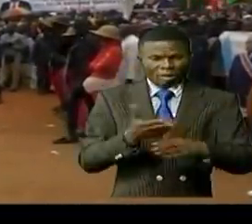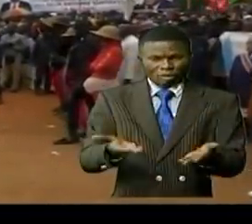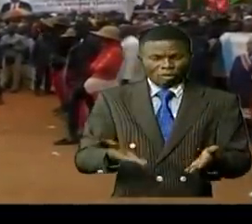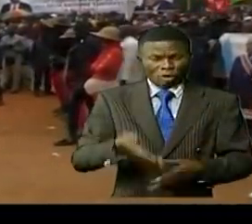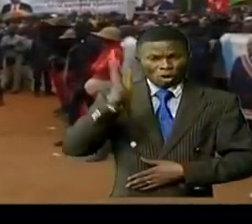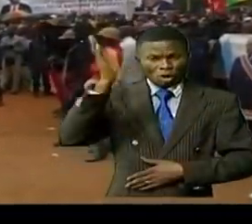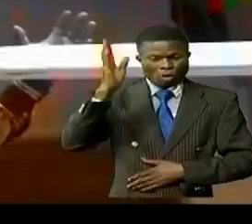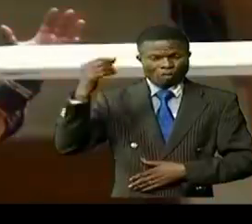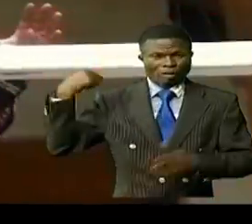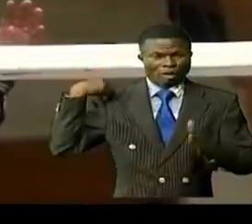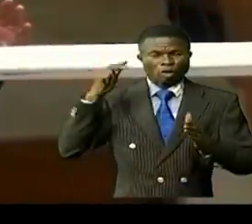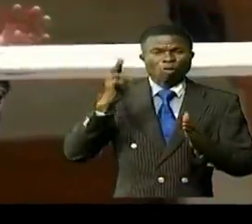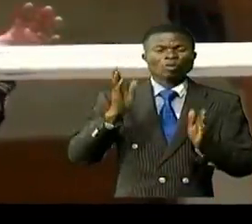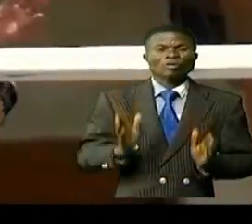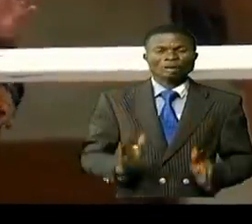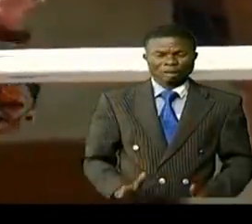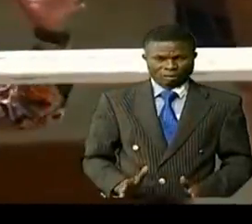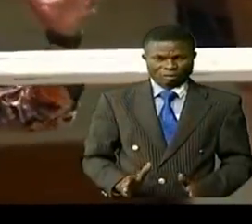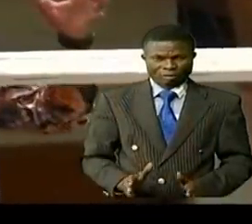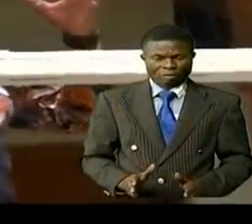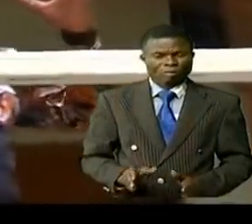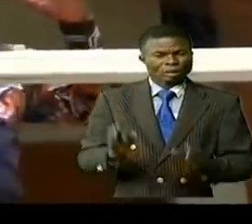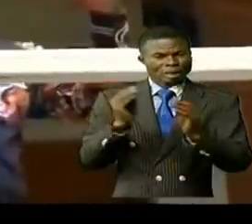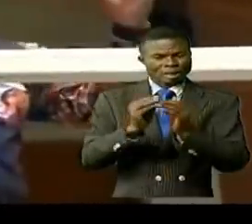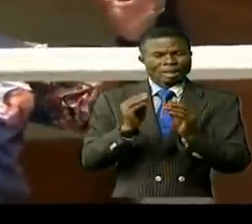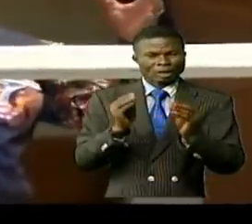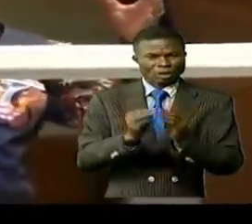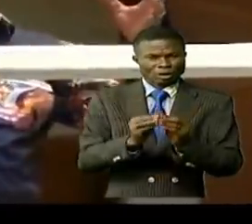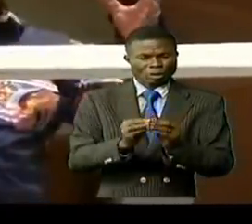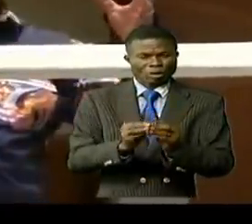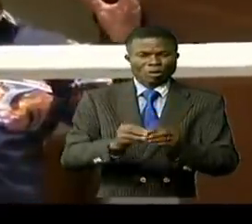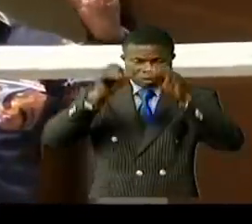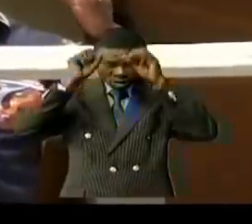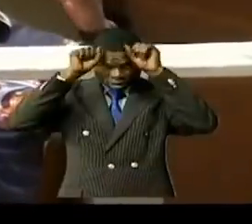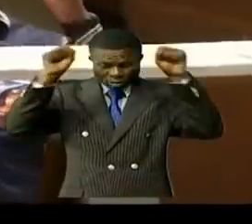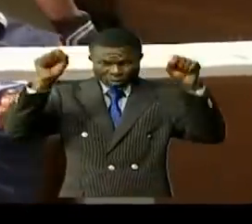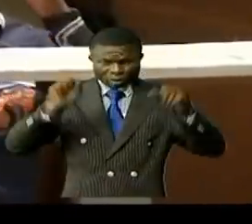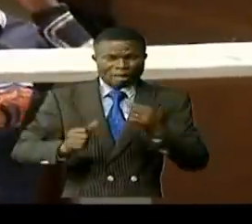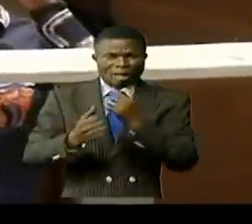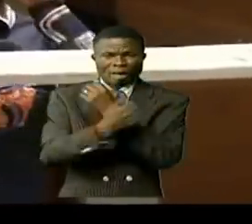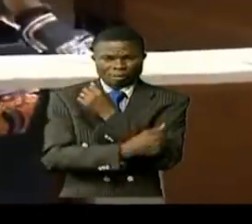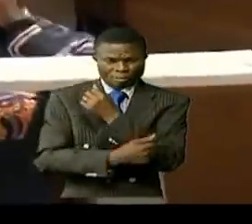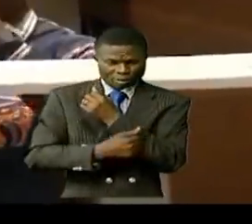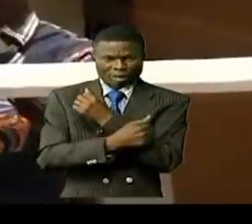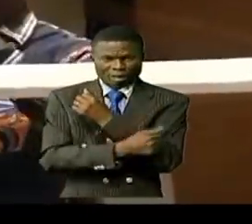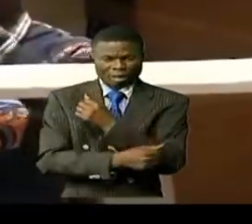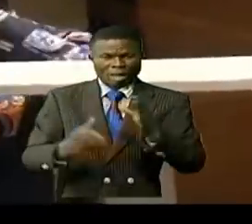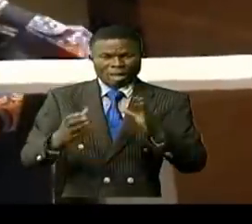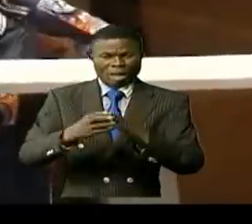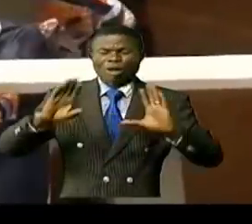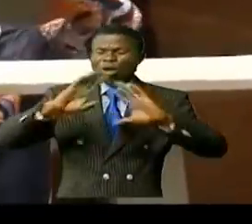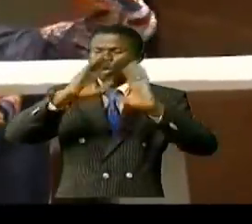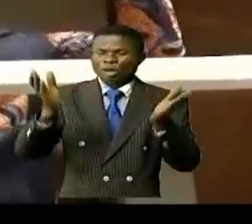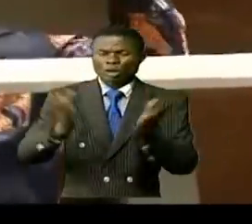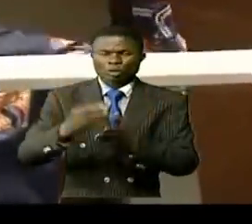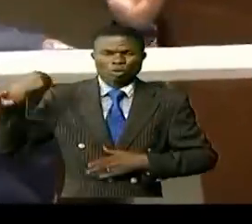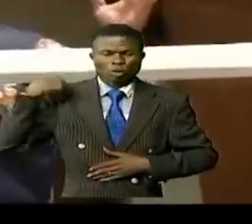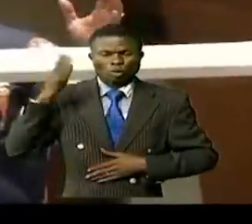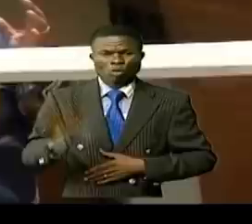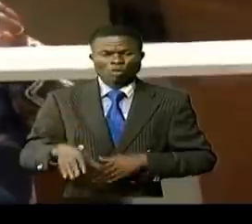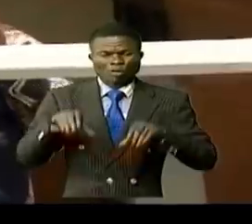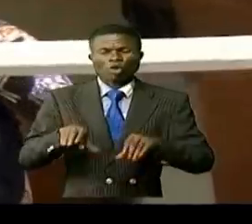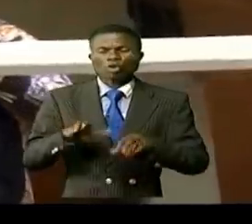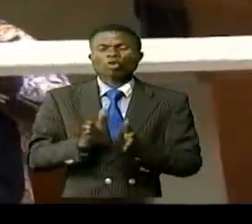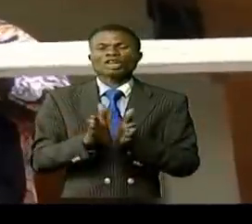des gouverneurs. Eza Bousangani, y a président de la République. Naba gouverneur Nyoso ya Congo